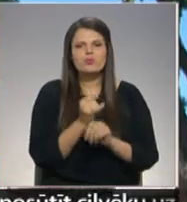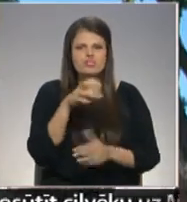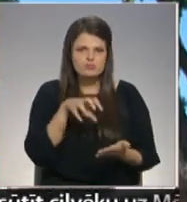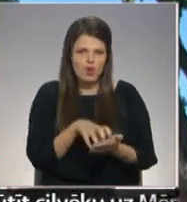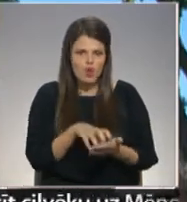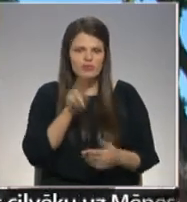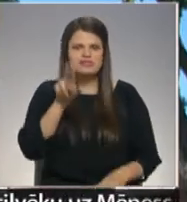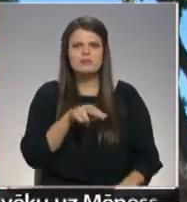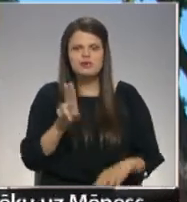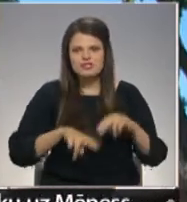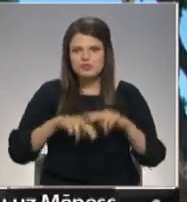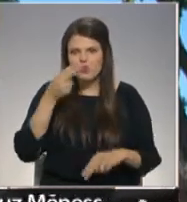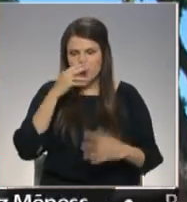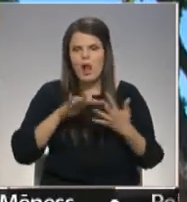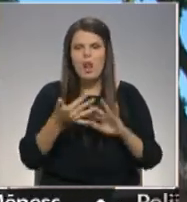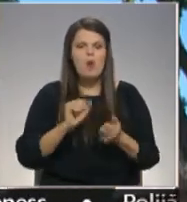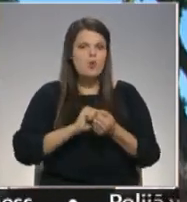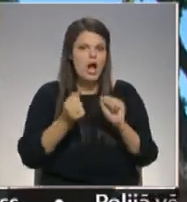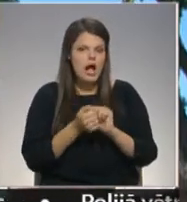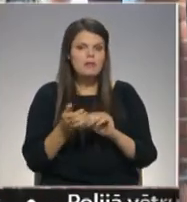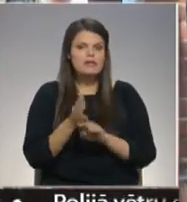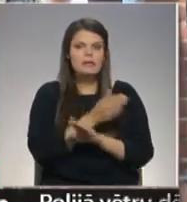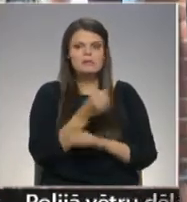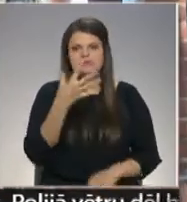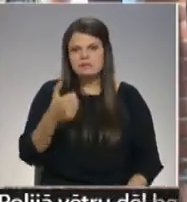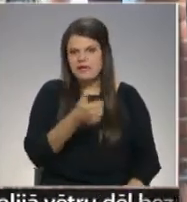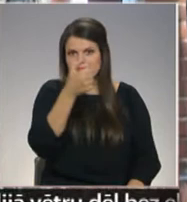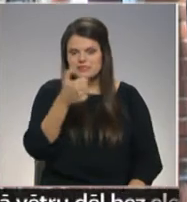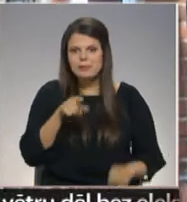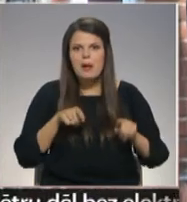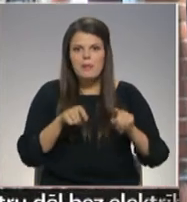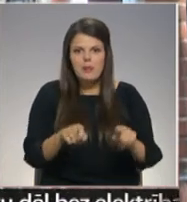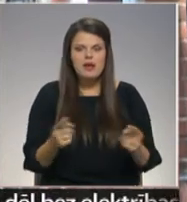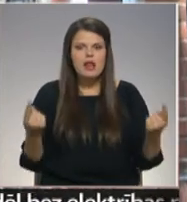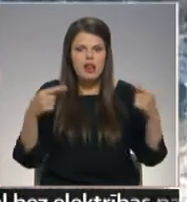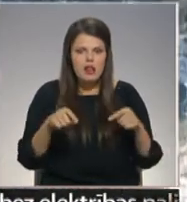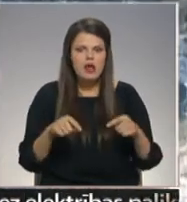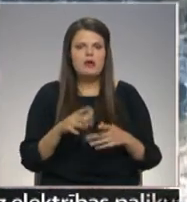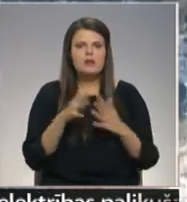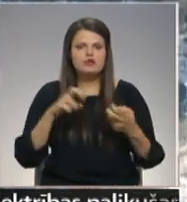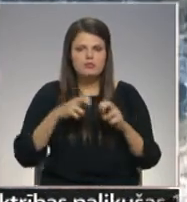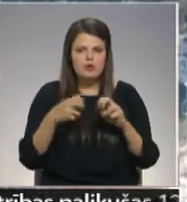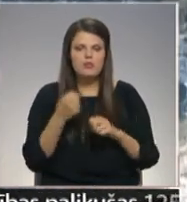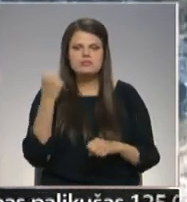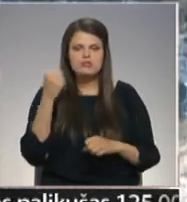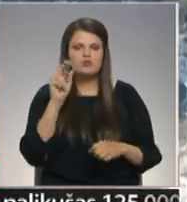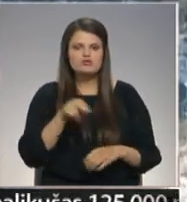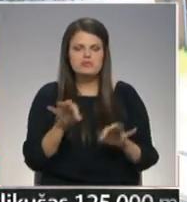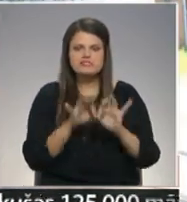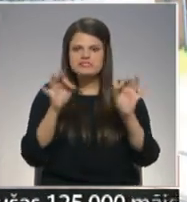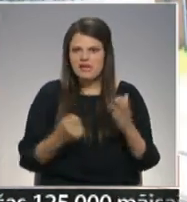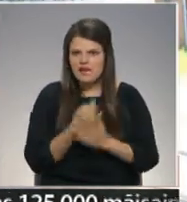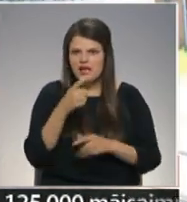objekts. Baznīca būvēta no laukakmeņiem un pirms 15 gadiem paralēli laika zobam lielas problēmas un draudus baznīcai sāka radīt arī